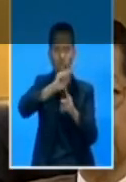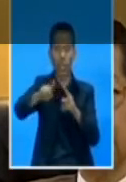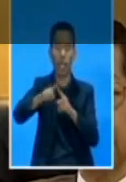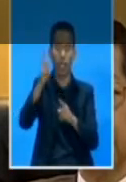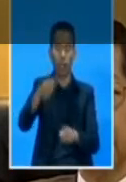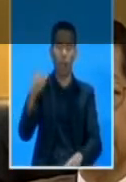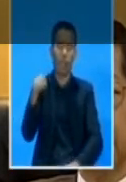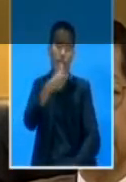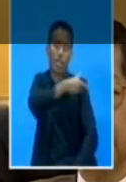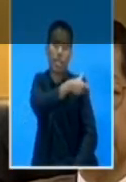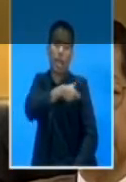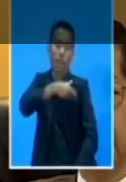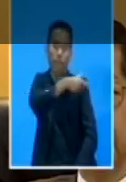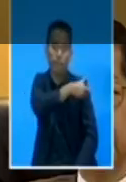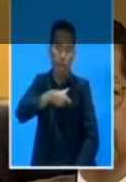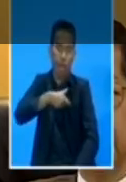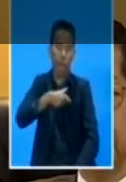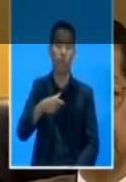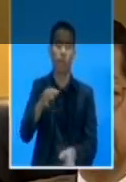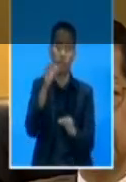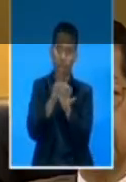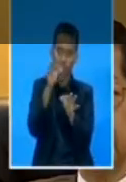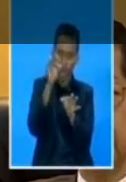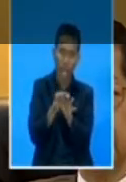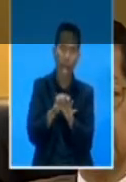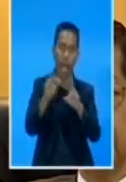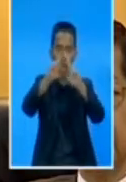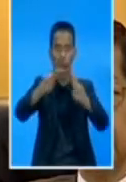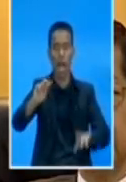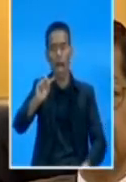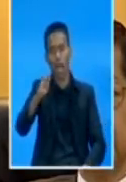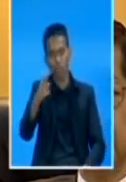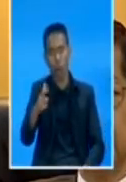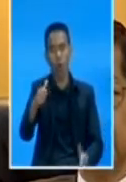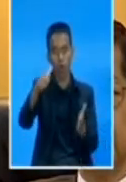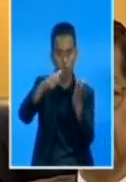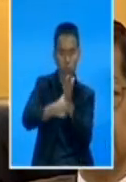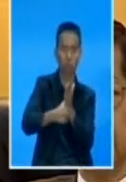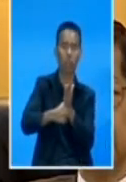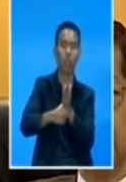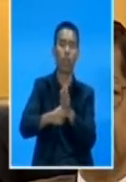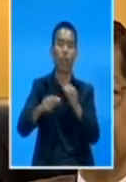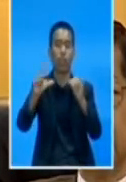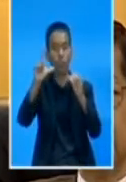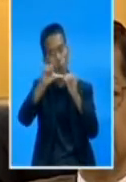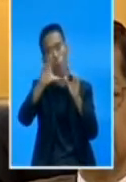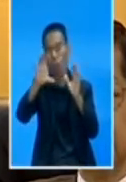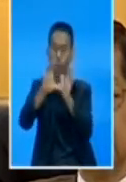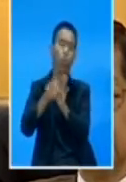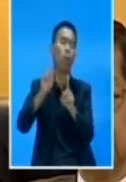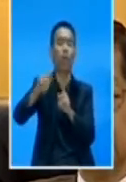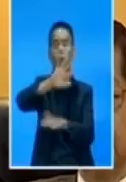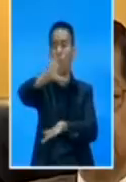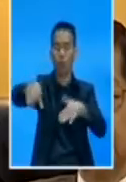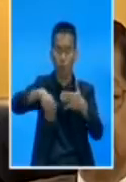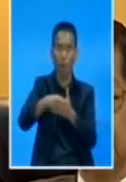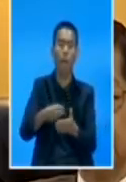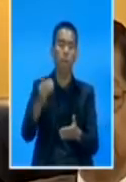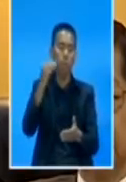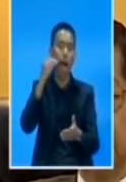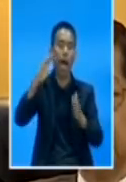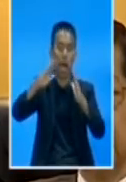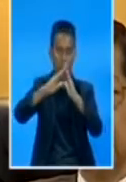ภธนาคารร้านทองโรงรับจำนำห้างสรรพสินค้าอะไรต่อมีอะไรแม้กระทั่งบ้านพักอาศั